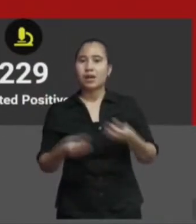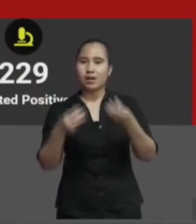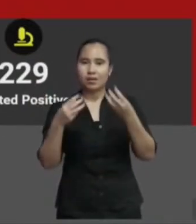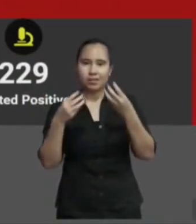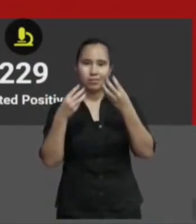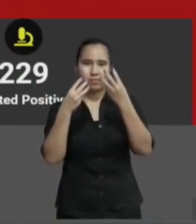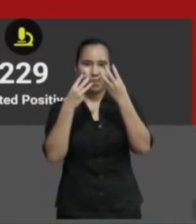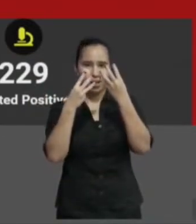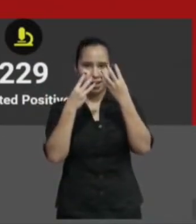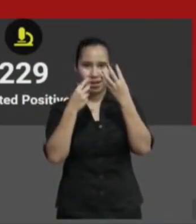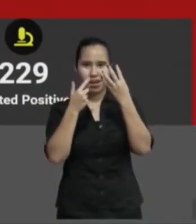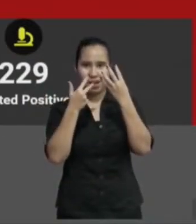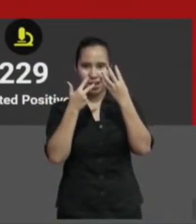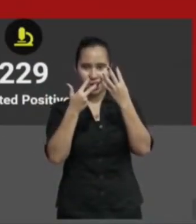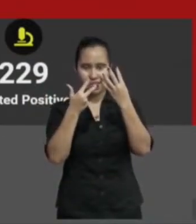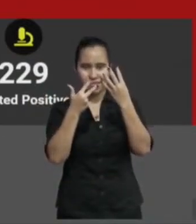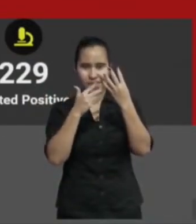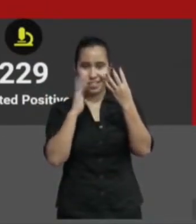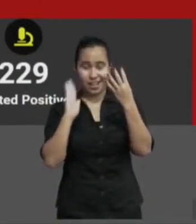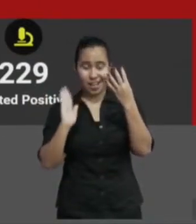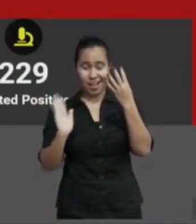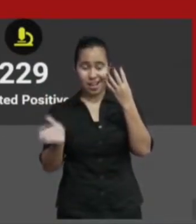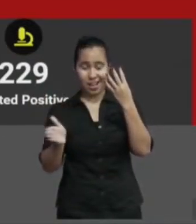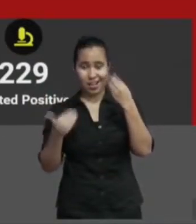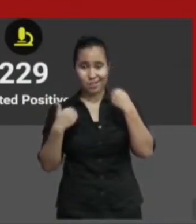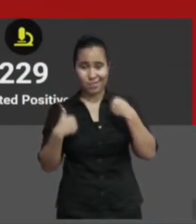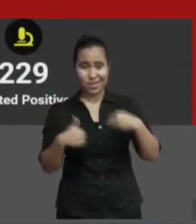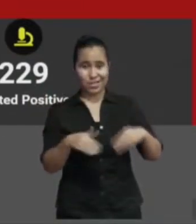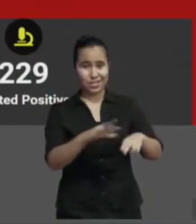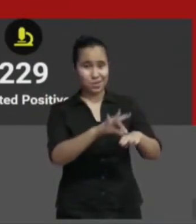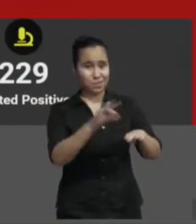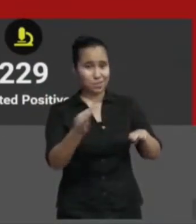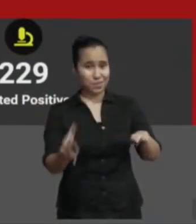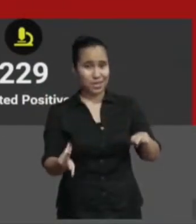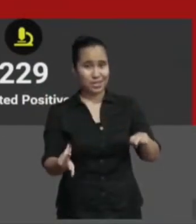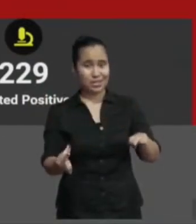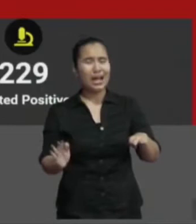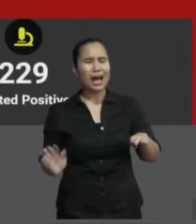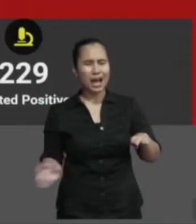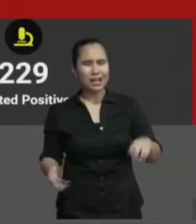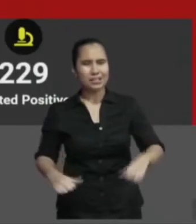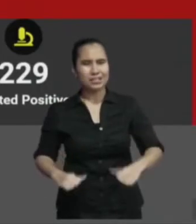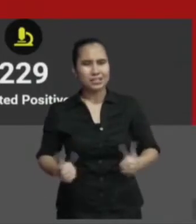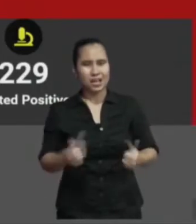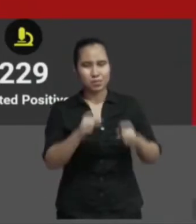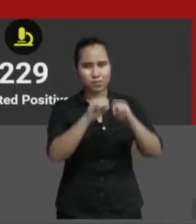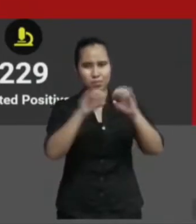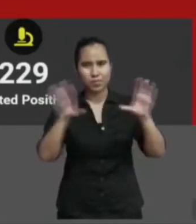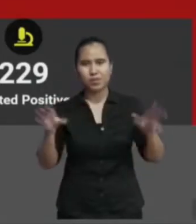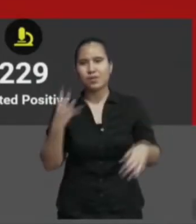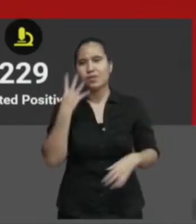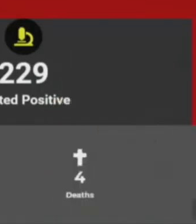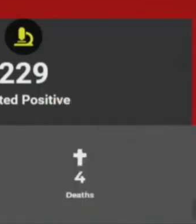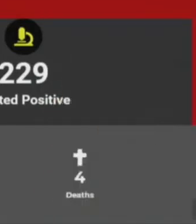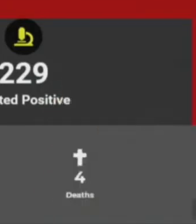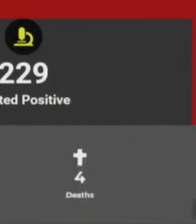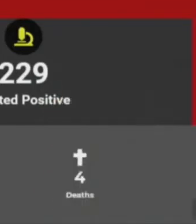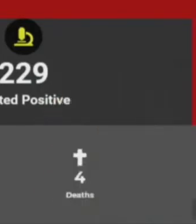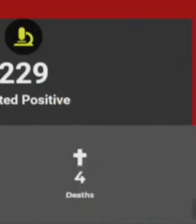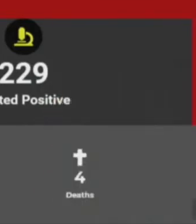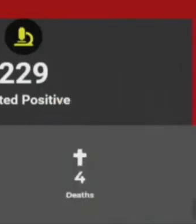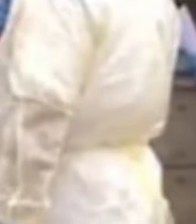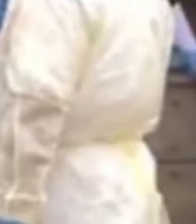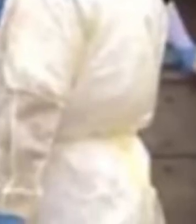reeds genezen zijn. En zoals eerder aangegeven bij de start van deze persconferentie, jammer genoeg vier doden te